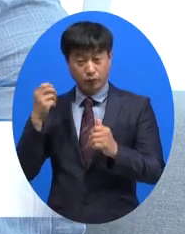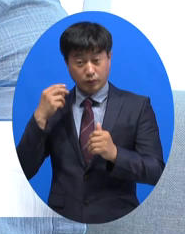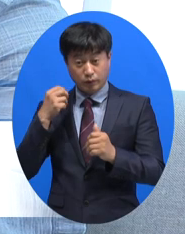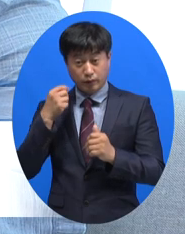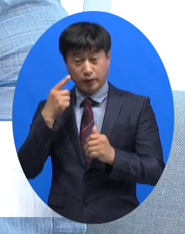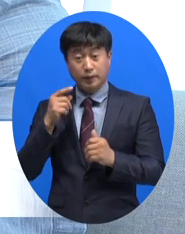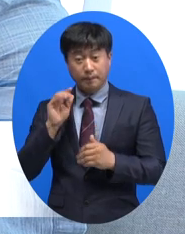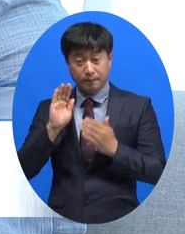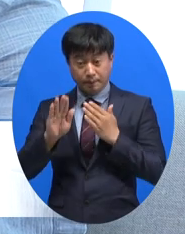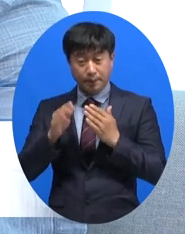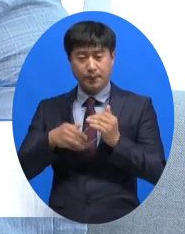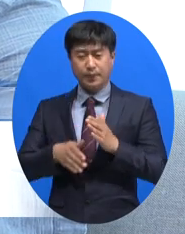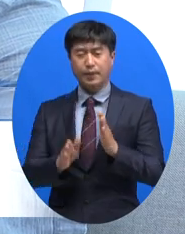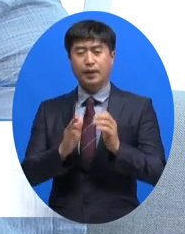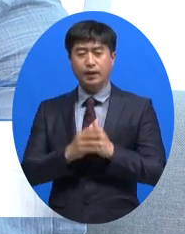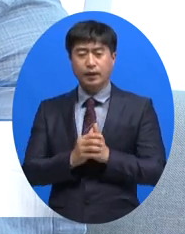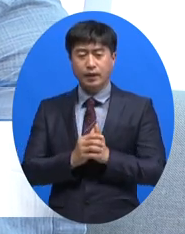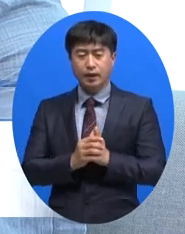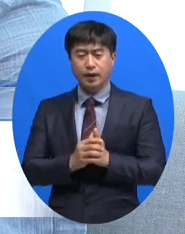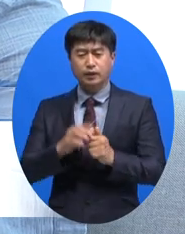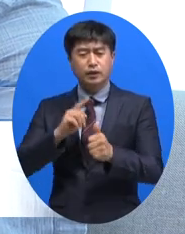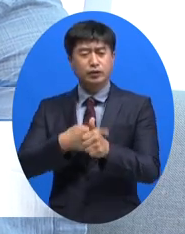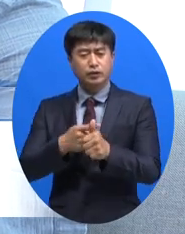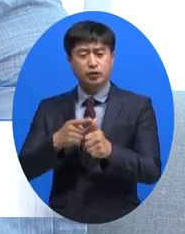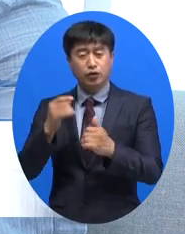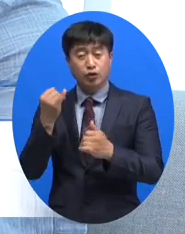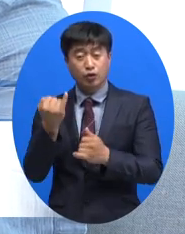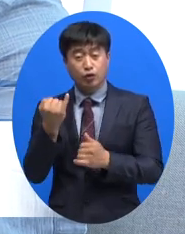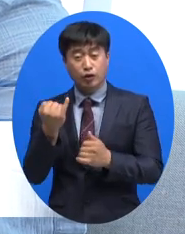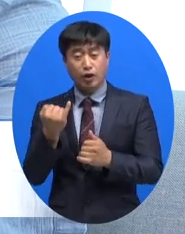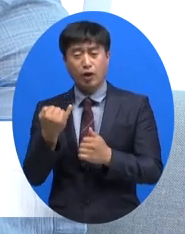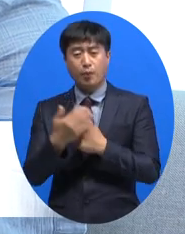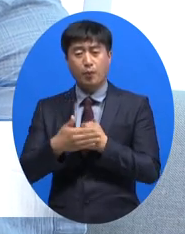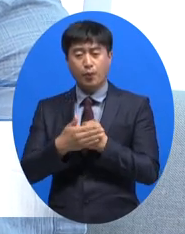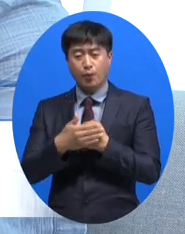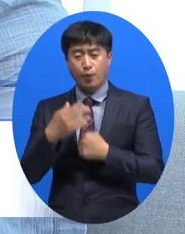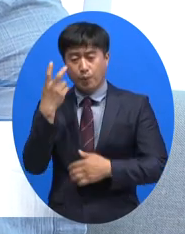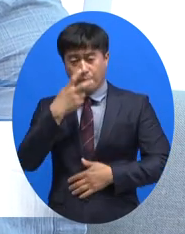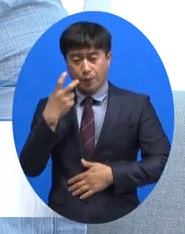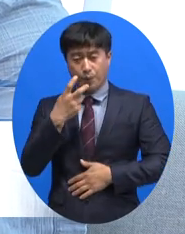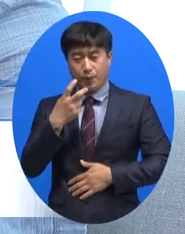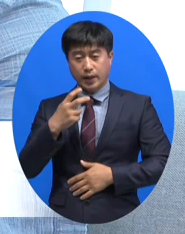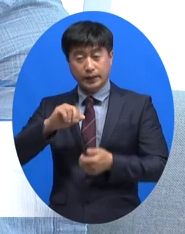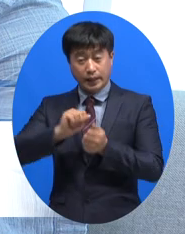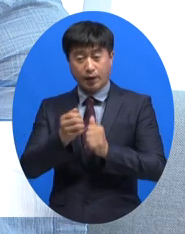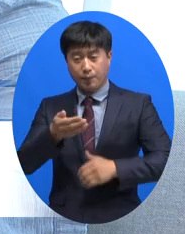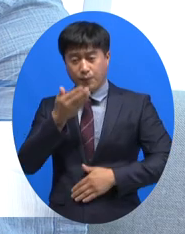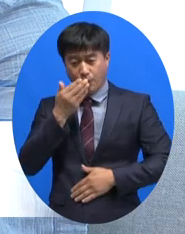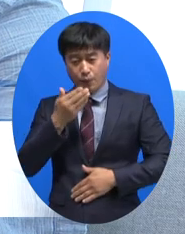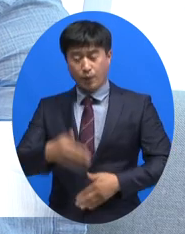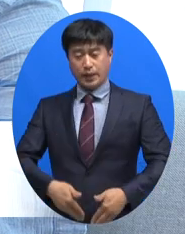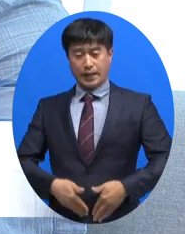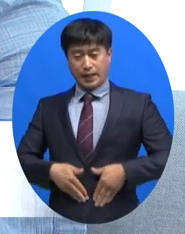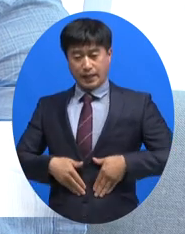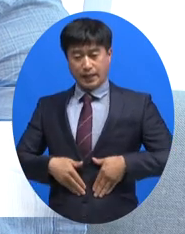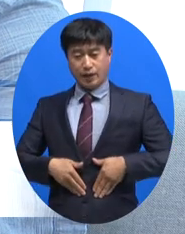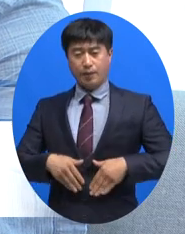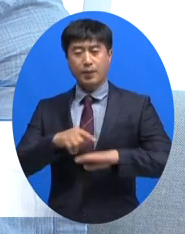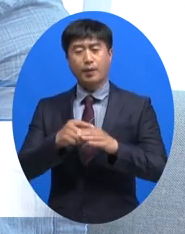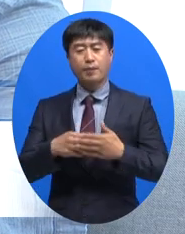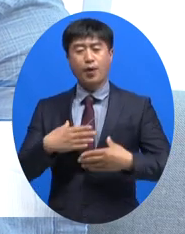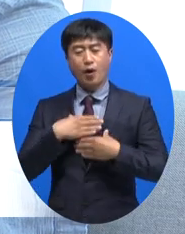자연스럽게 몸을 내 여자 몸을 돌봐가면서 한약도 먹고 따뜻하게 하고 마음도